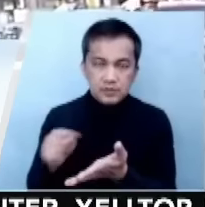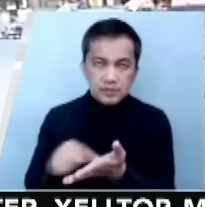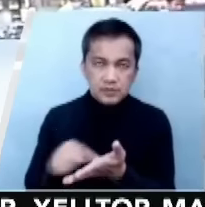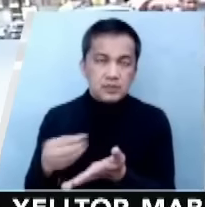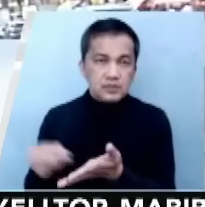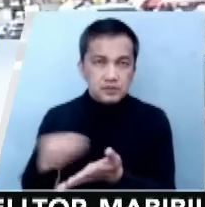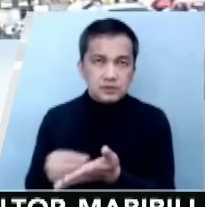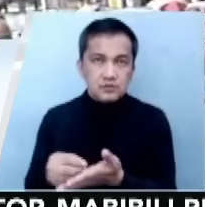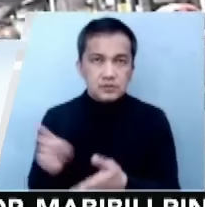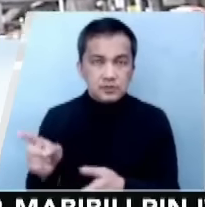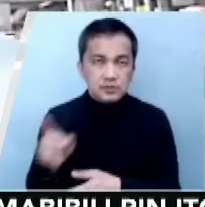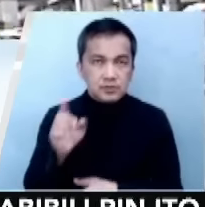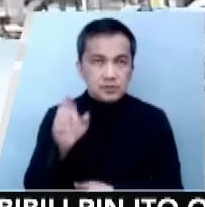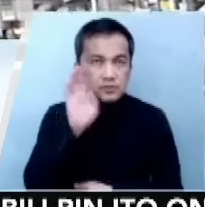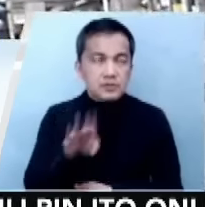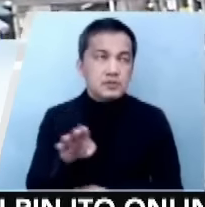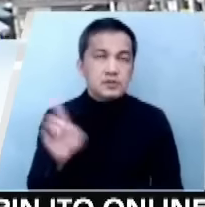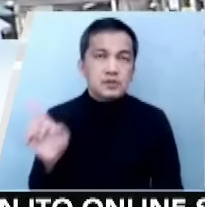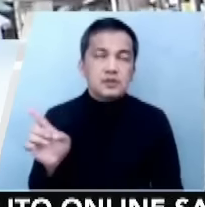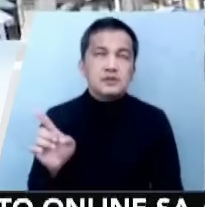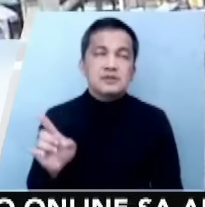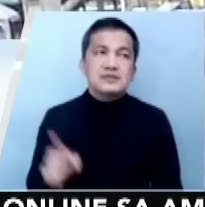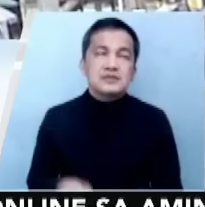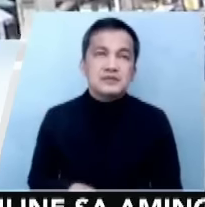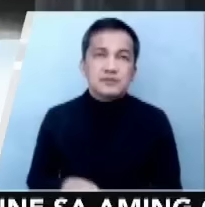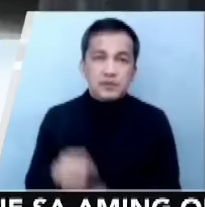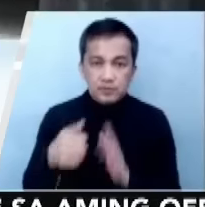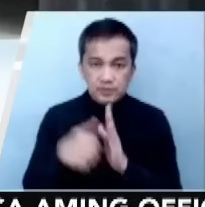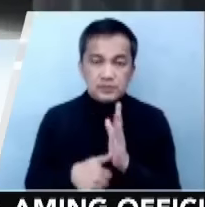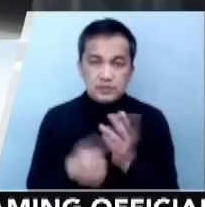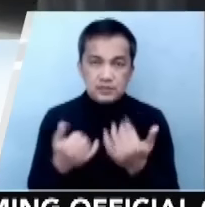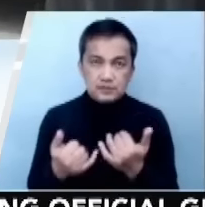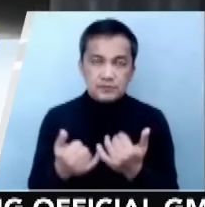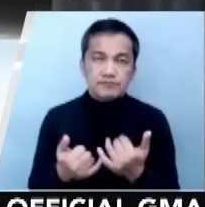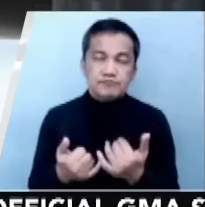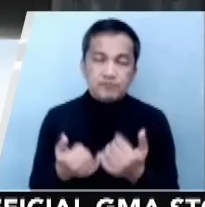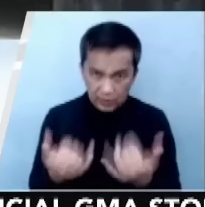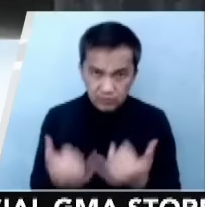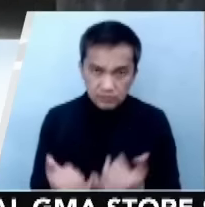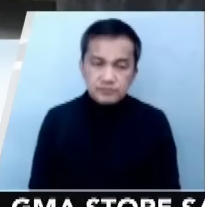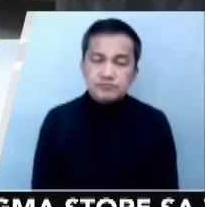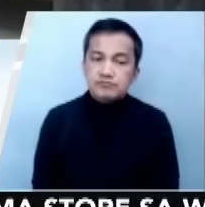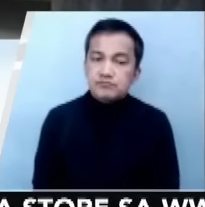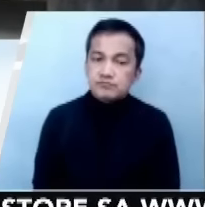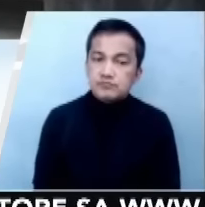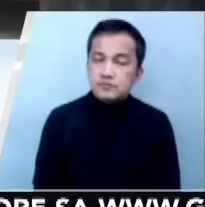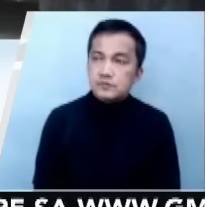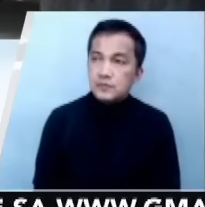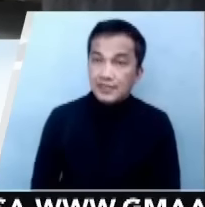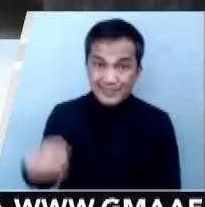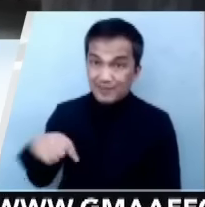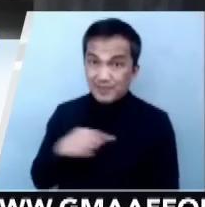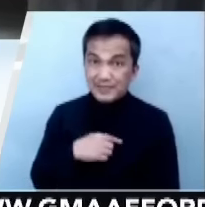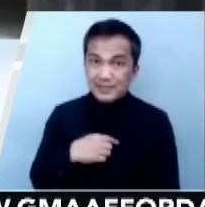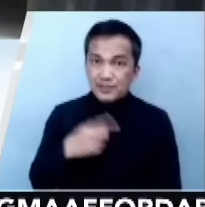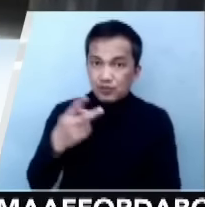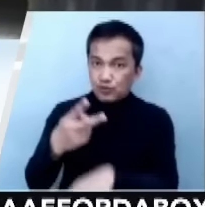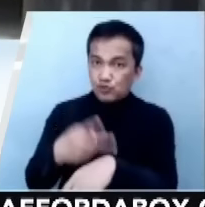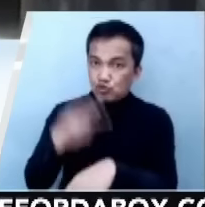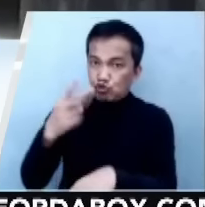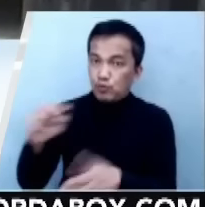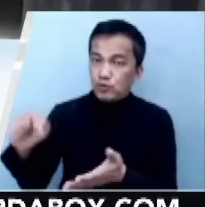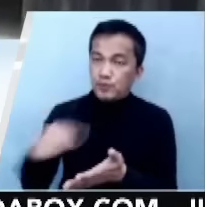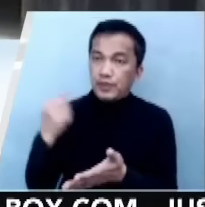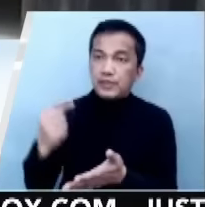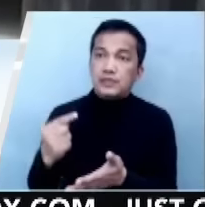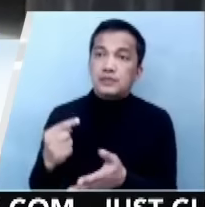ngayon may operasyon ngayong araw mismo. Ano rin sa amin yun, parang double pay din sa amin. Saka kung kaya naman